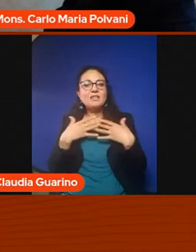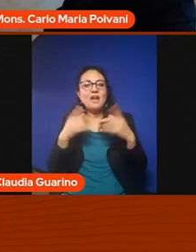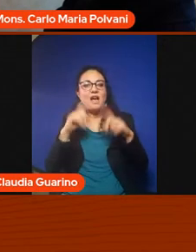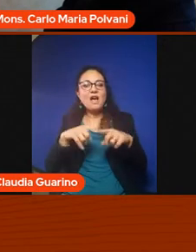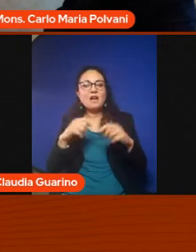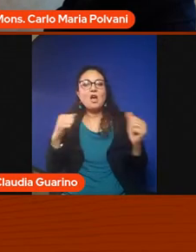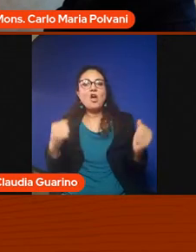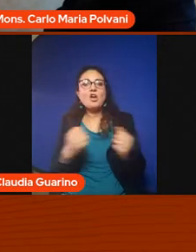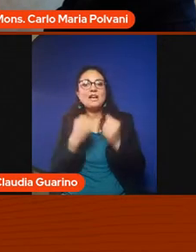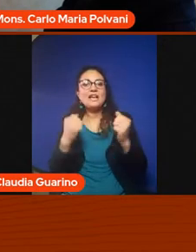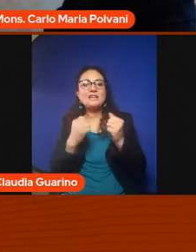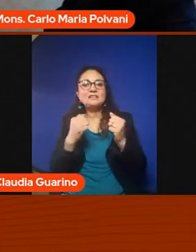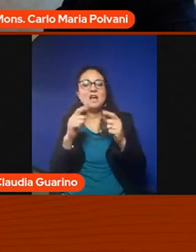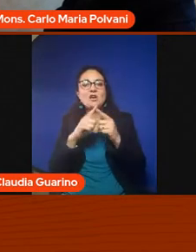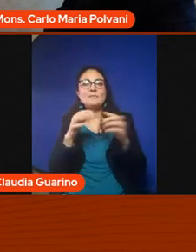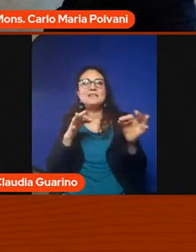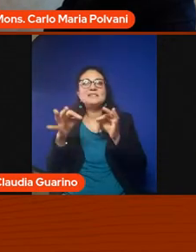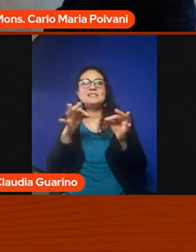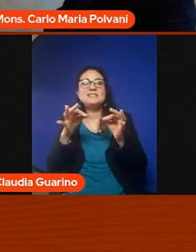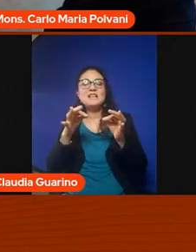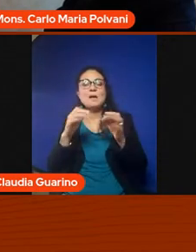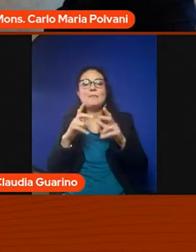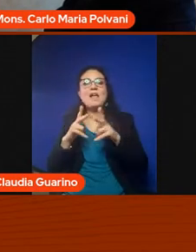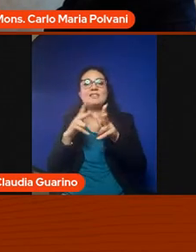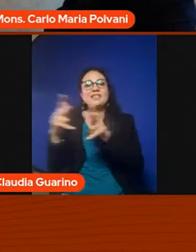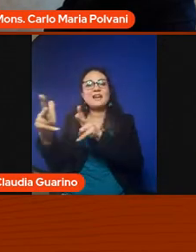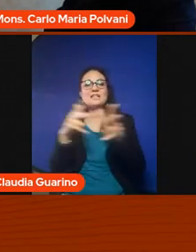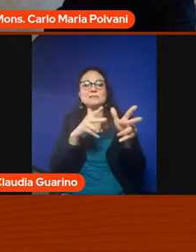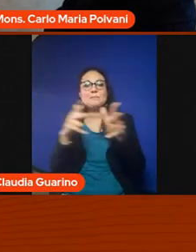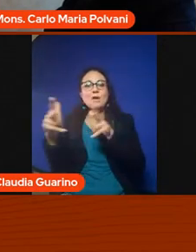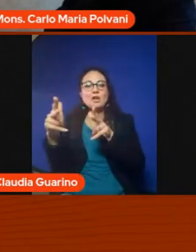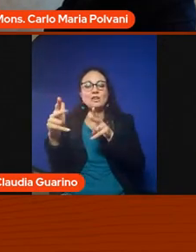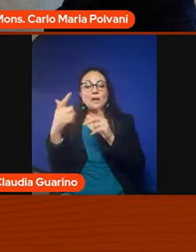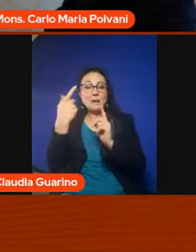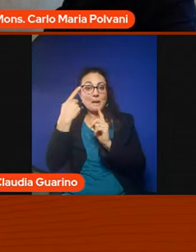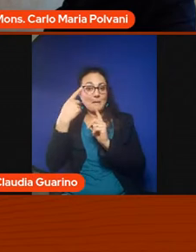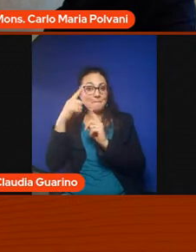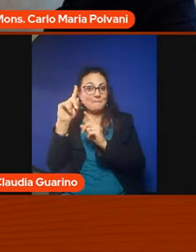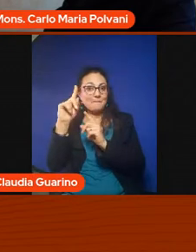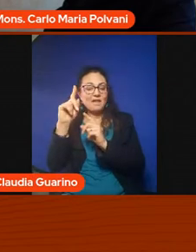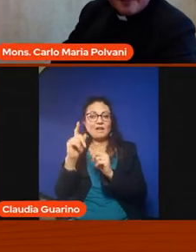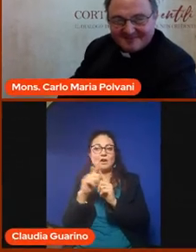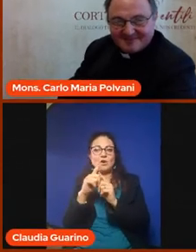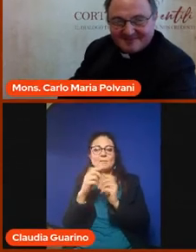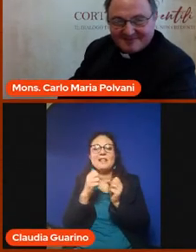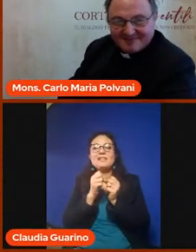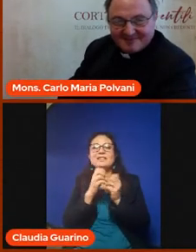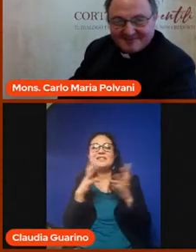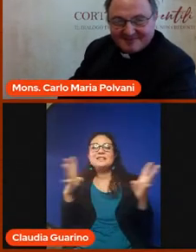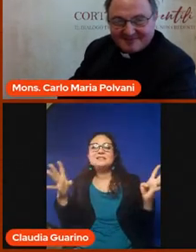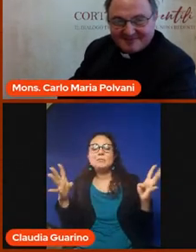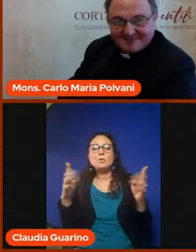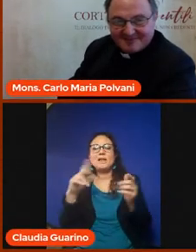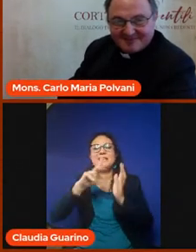meglio il sistema dei trasporti per distribuire nel corso della settimana il carico sul